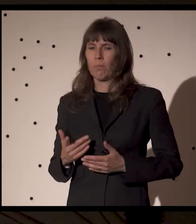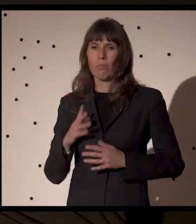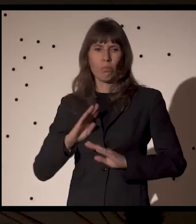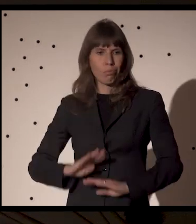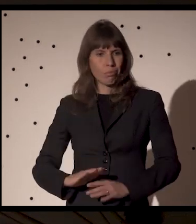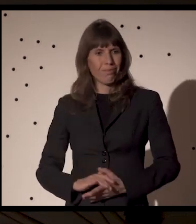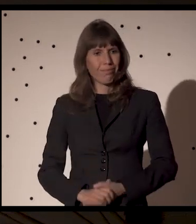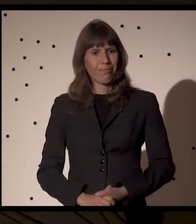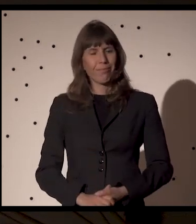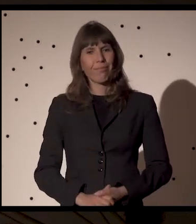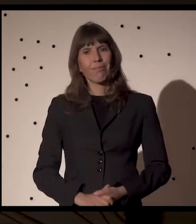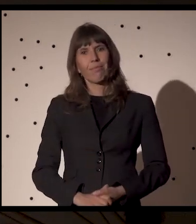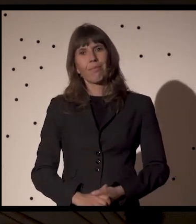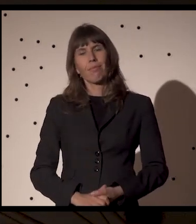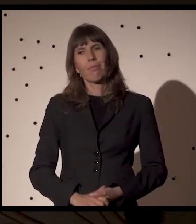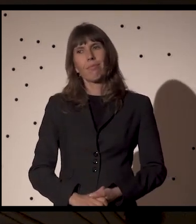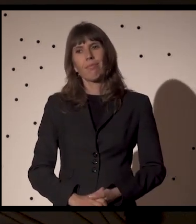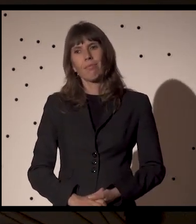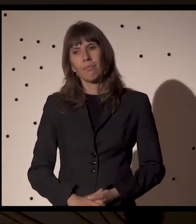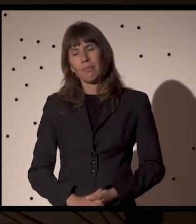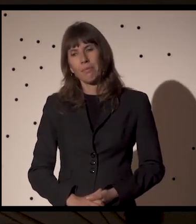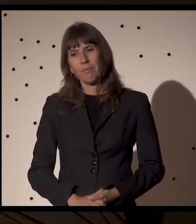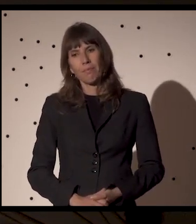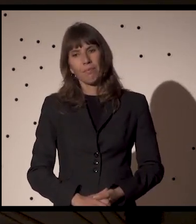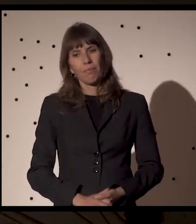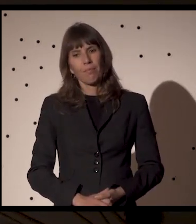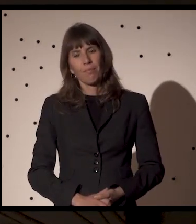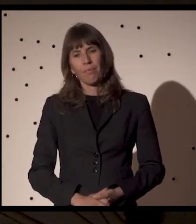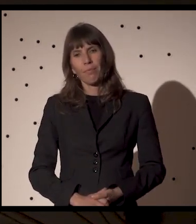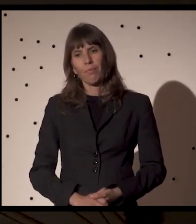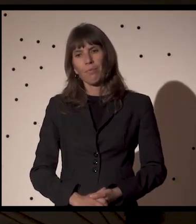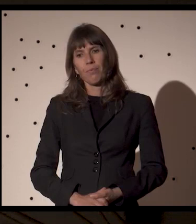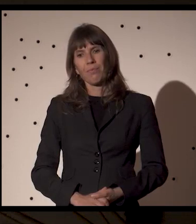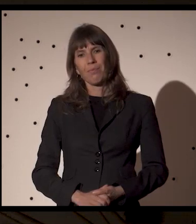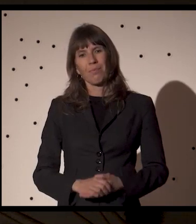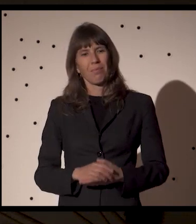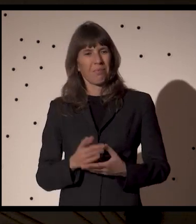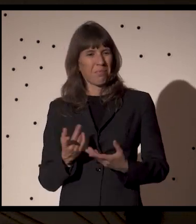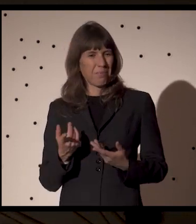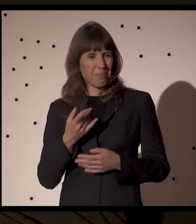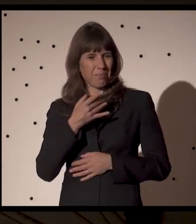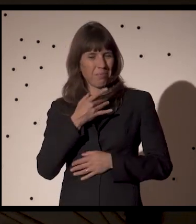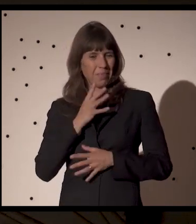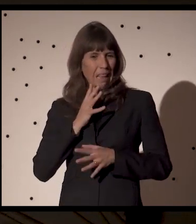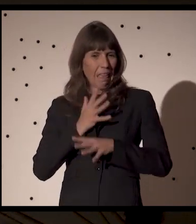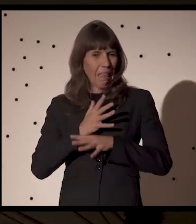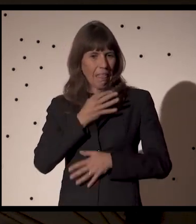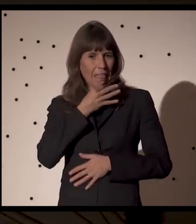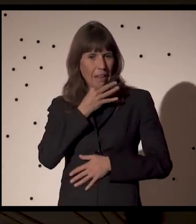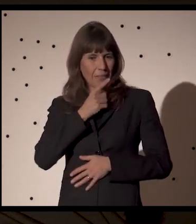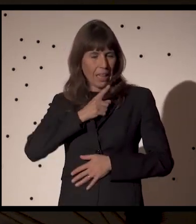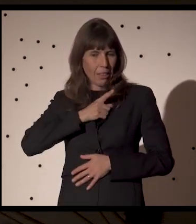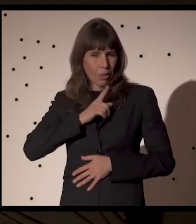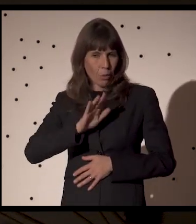prima di entrare nel vivo della del mio intervento di questa mattina due